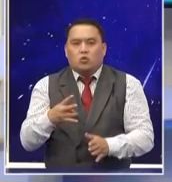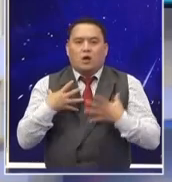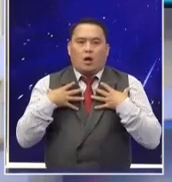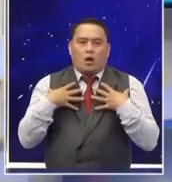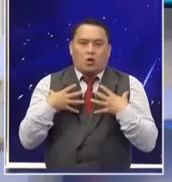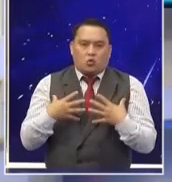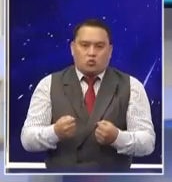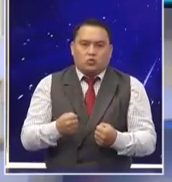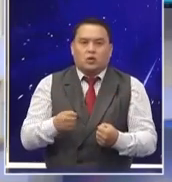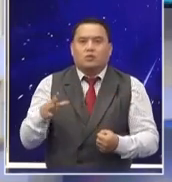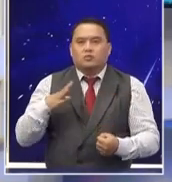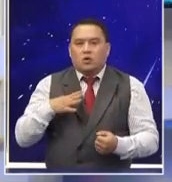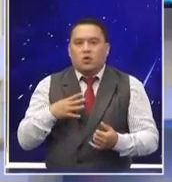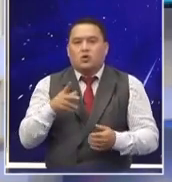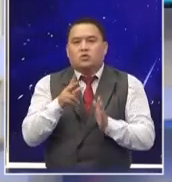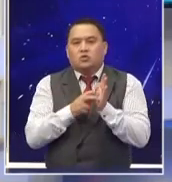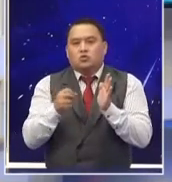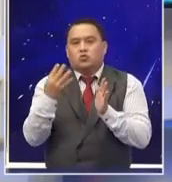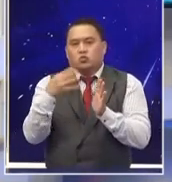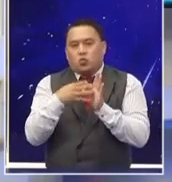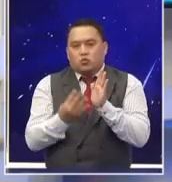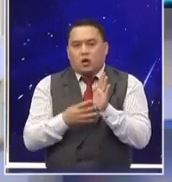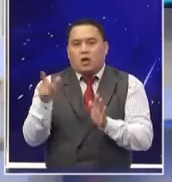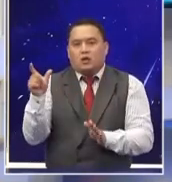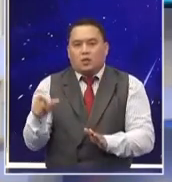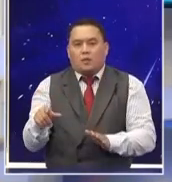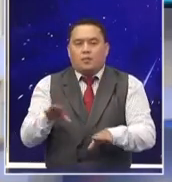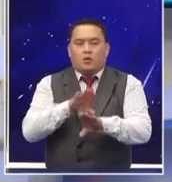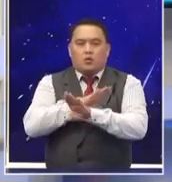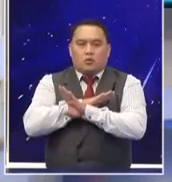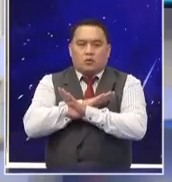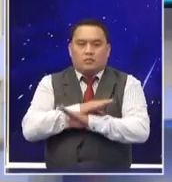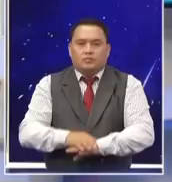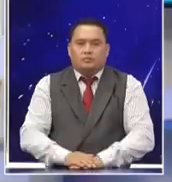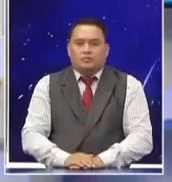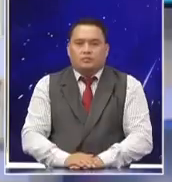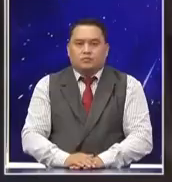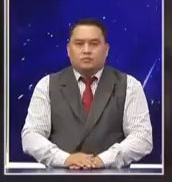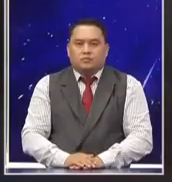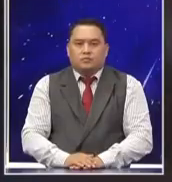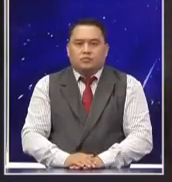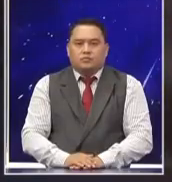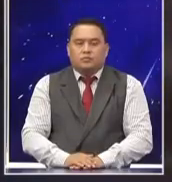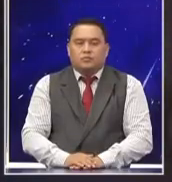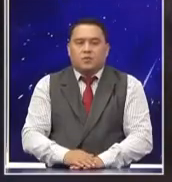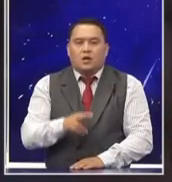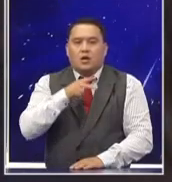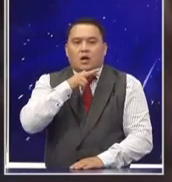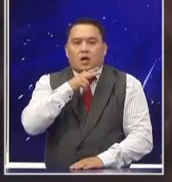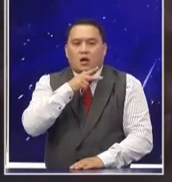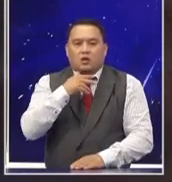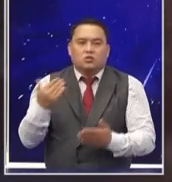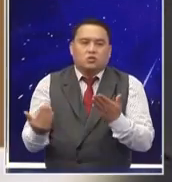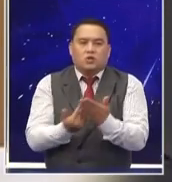дерттен айығып шықса, өкінішке қарай 819 мың адам көз жұмған. Оңтүстік Кореяда мектептер